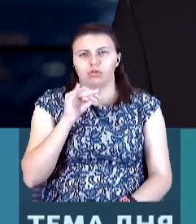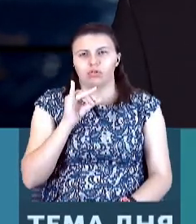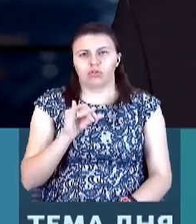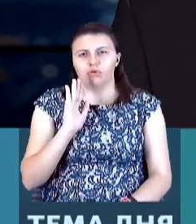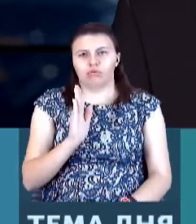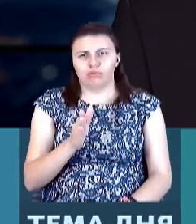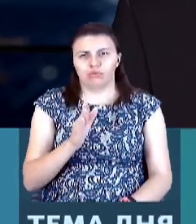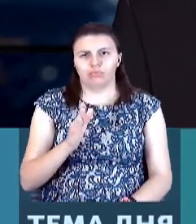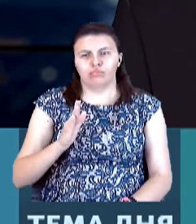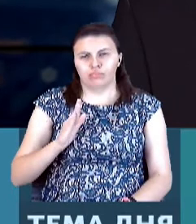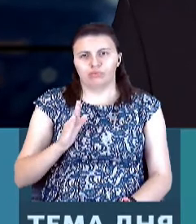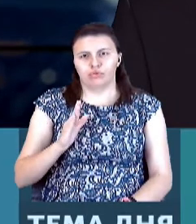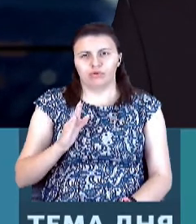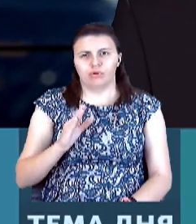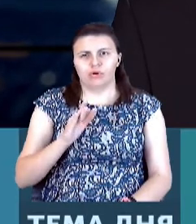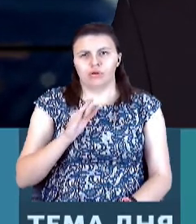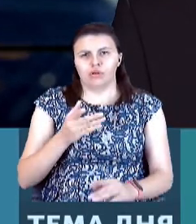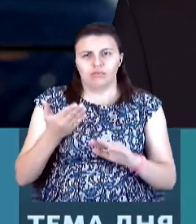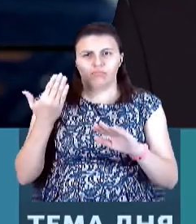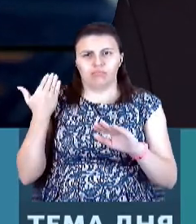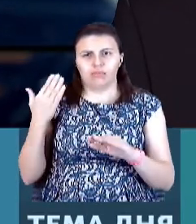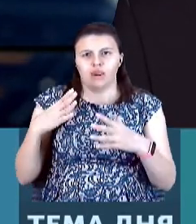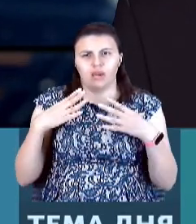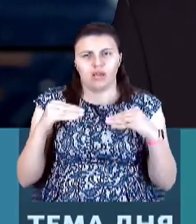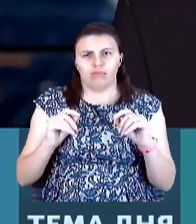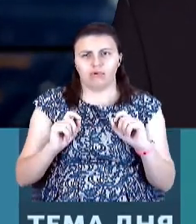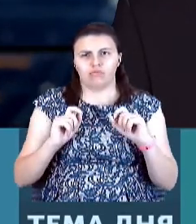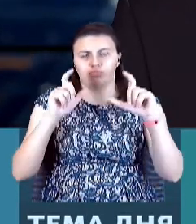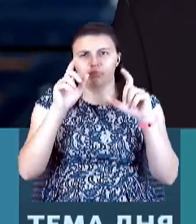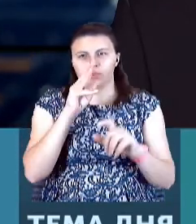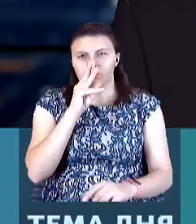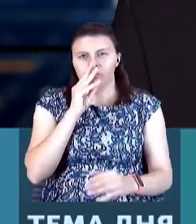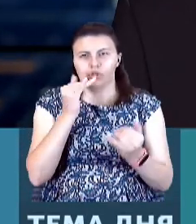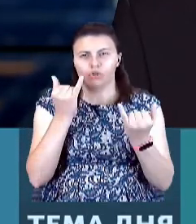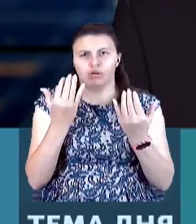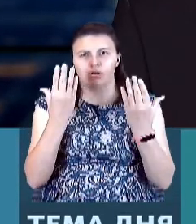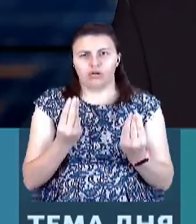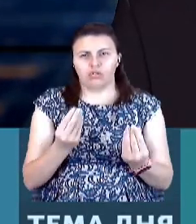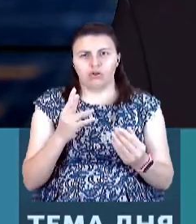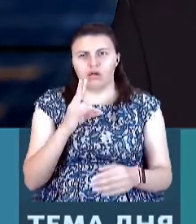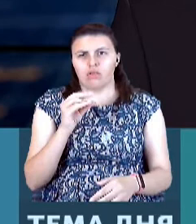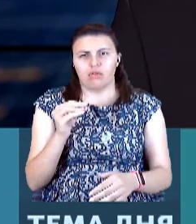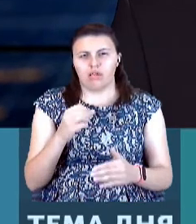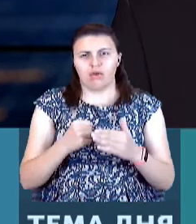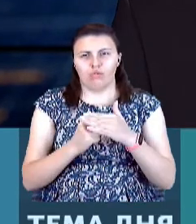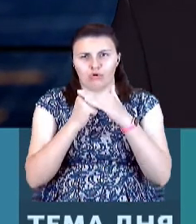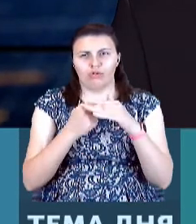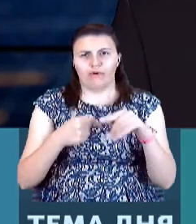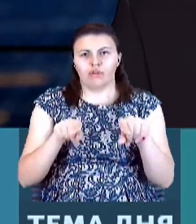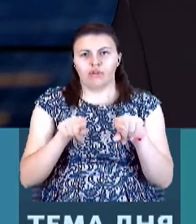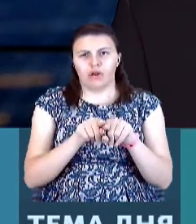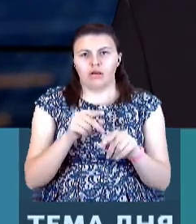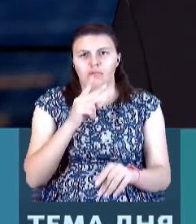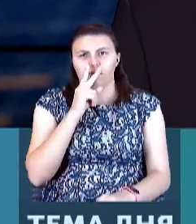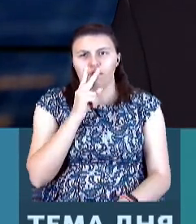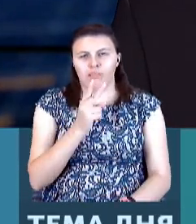нас тривалий час не піднімалась мінімальна заробітна плата, на сьогоднішній день нічим не обґрунтовано. Таким чином, ми